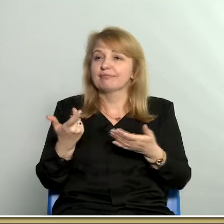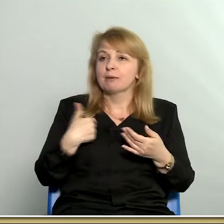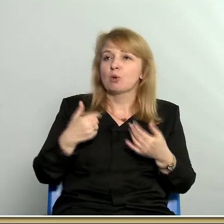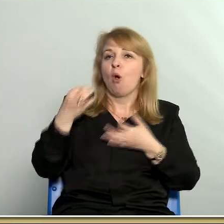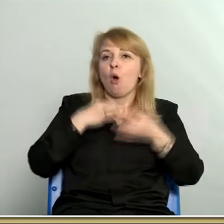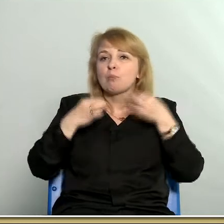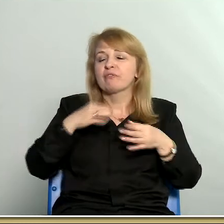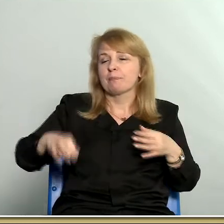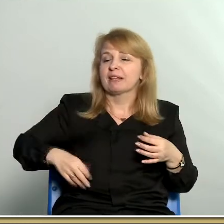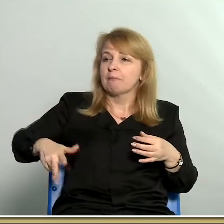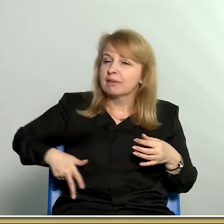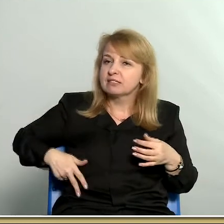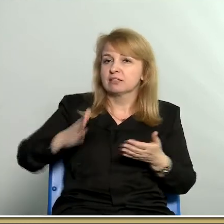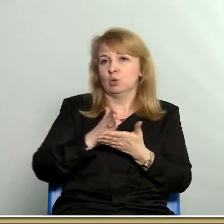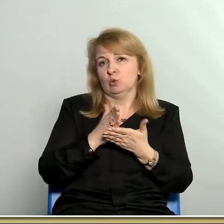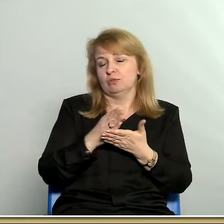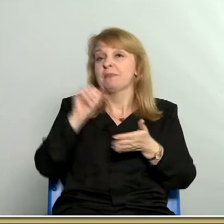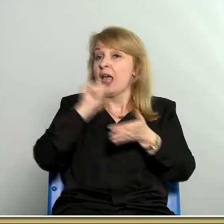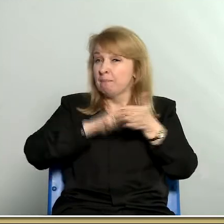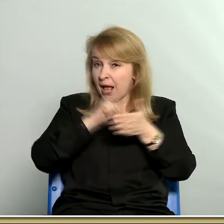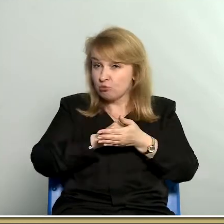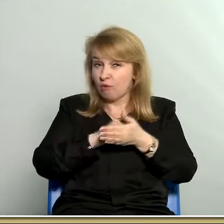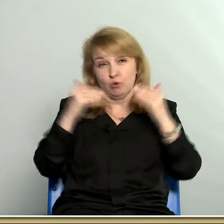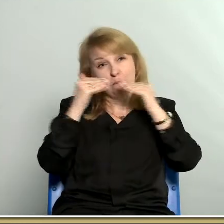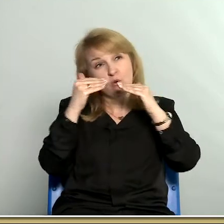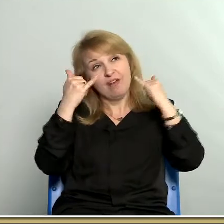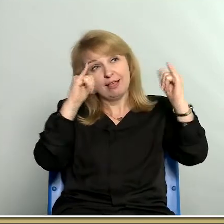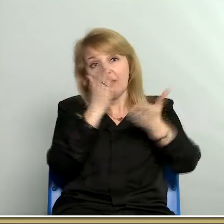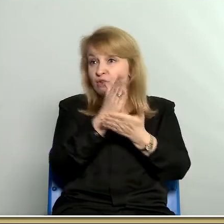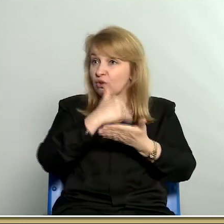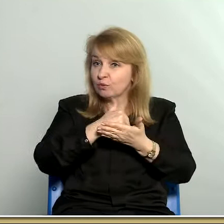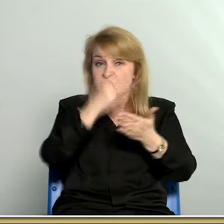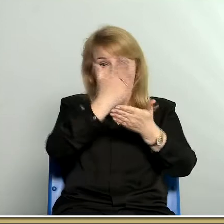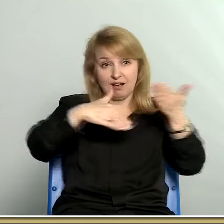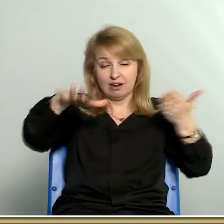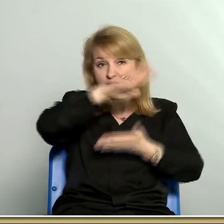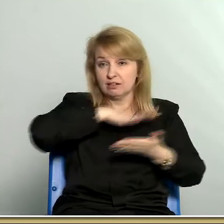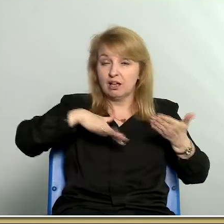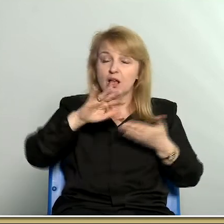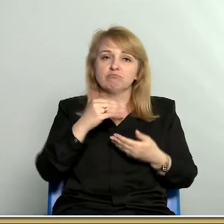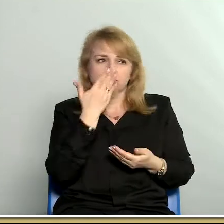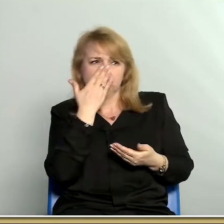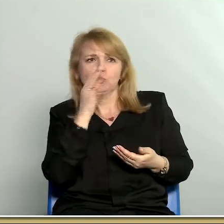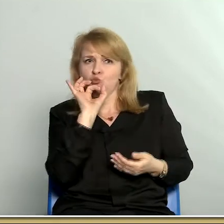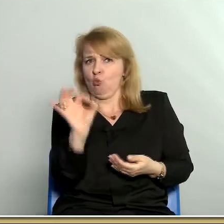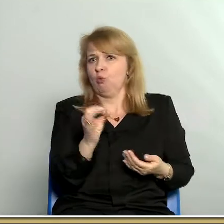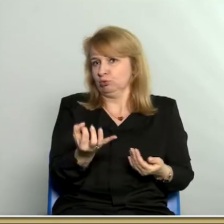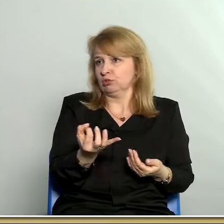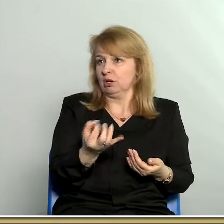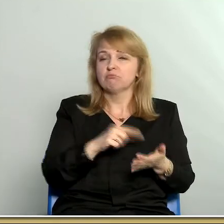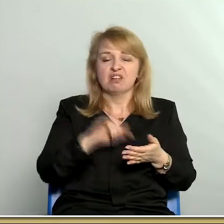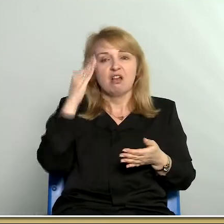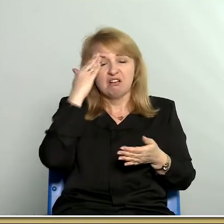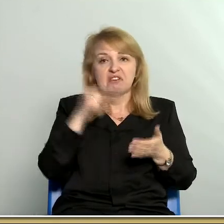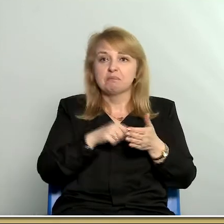Pani Minister. Mazowsze na tle innych województw czy krajów wygląda relatywnie bardzo dobrze, ale wiadomo, że to my